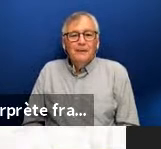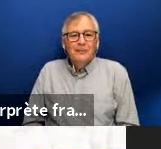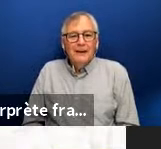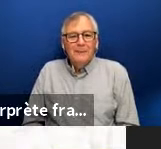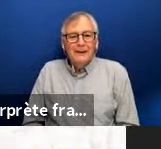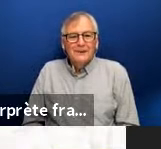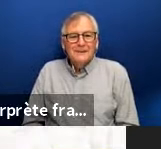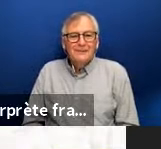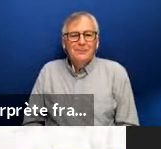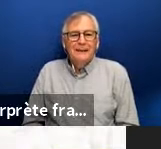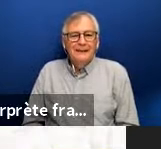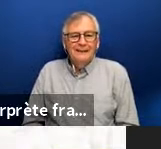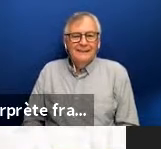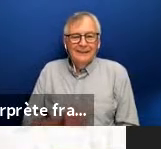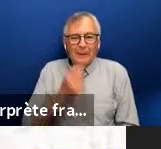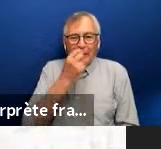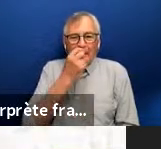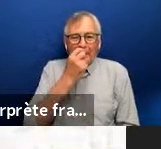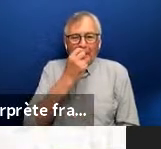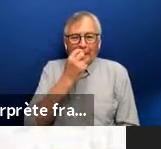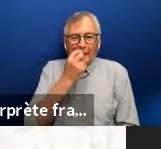Peut-être ouvrir vos caméras, s'il vous plaît.